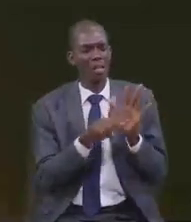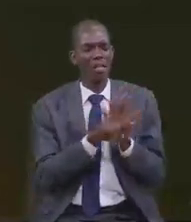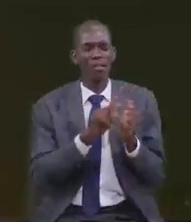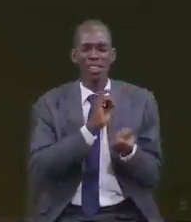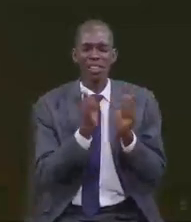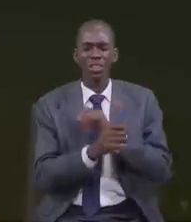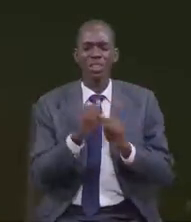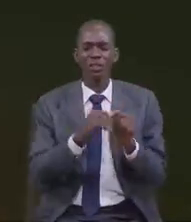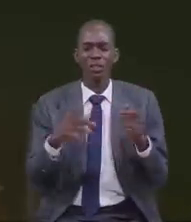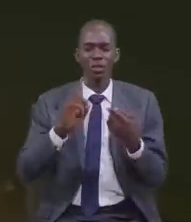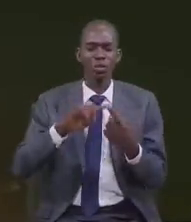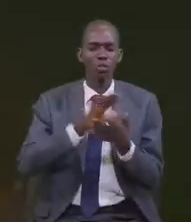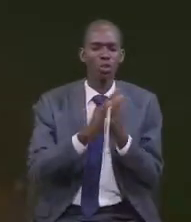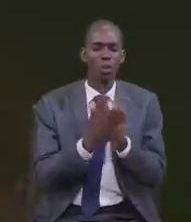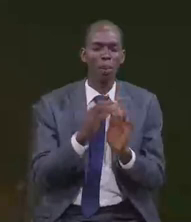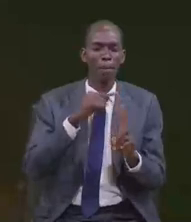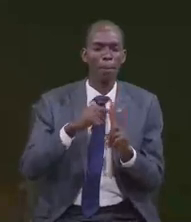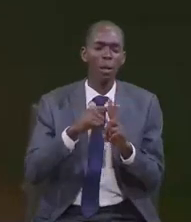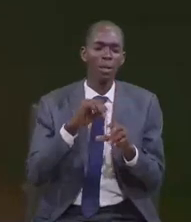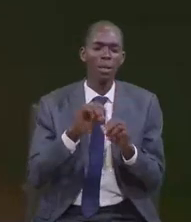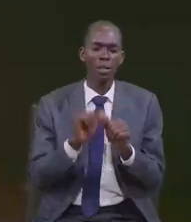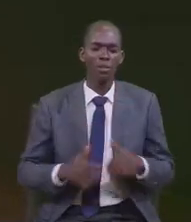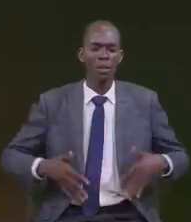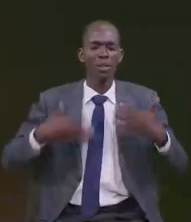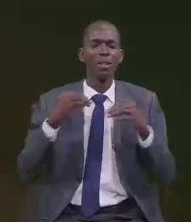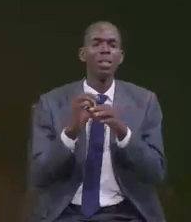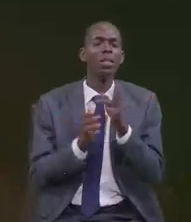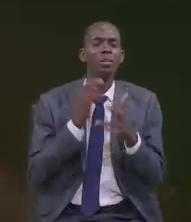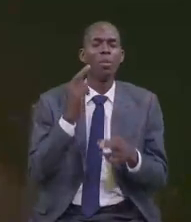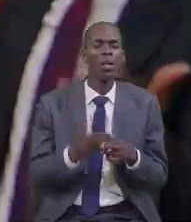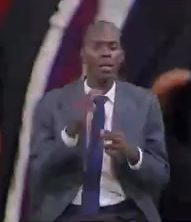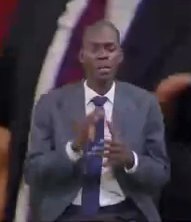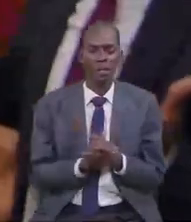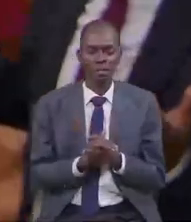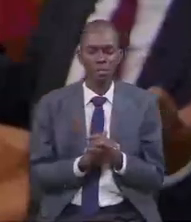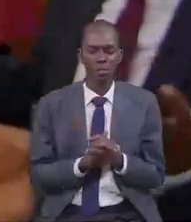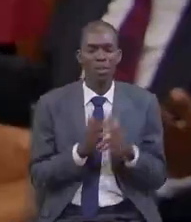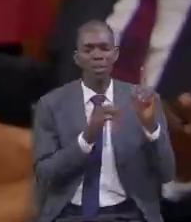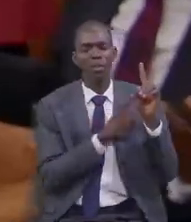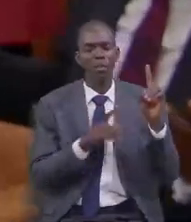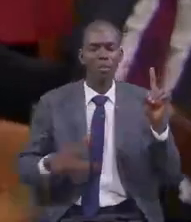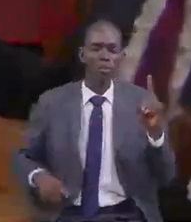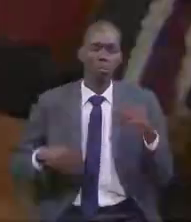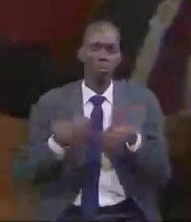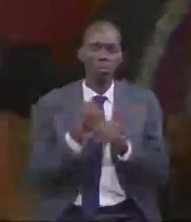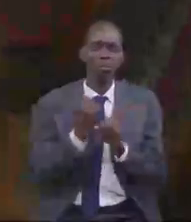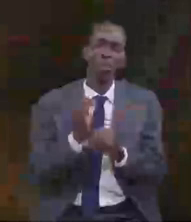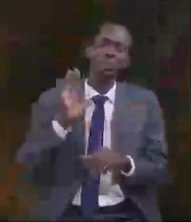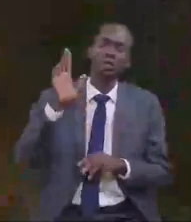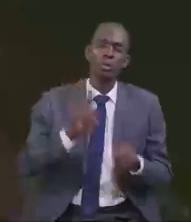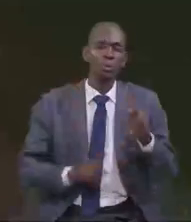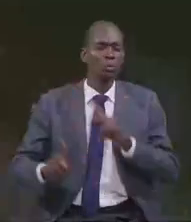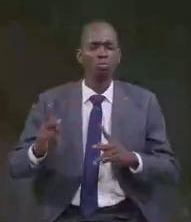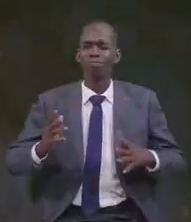en positives dans chaque vie au nom de Jésus-Christ. Seigneur, rends ton